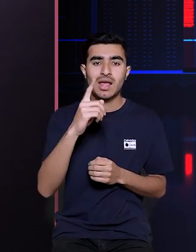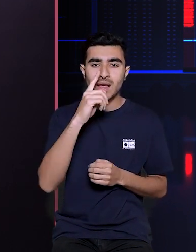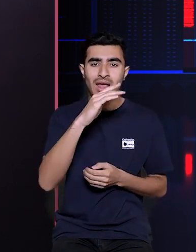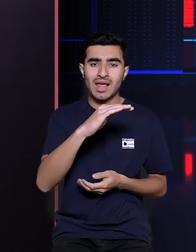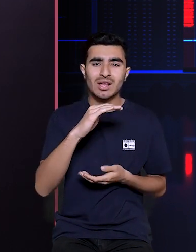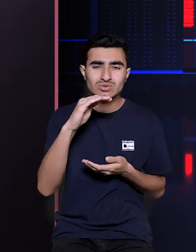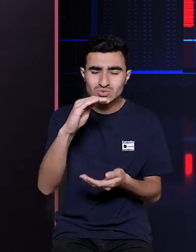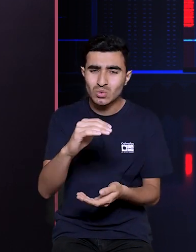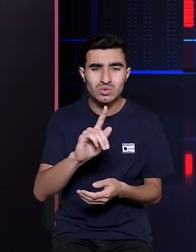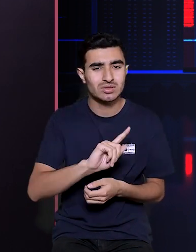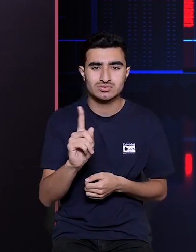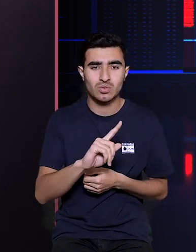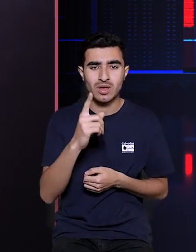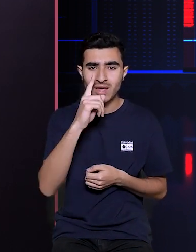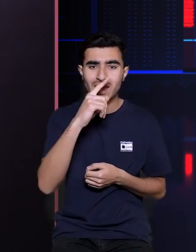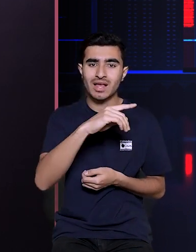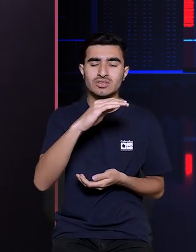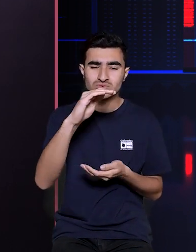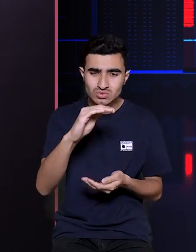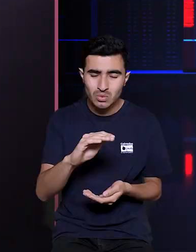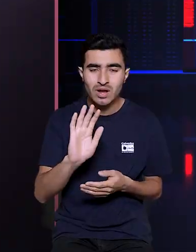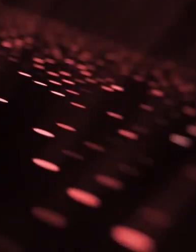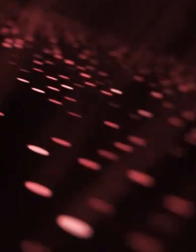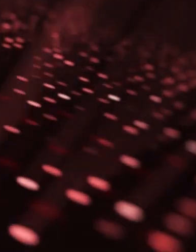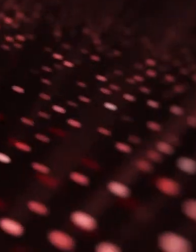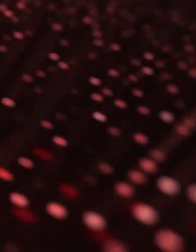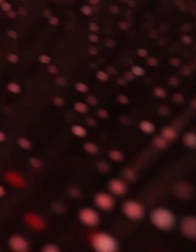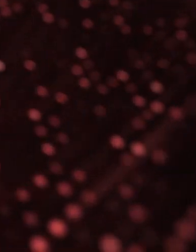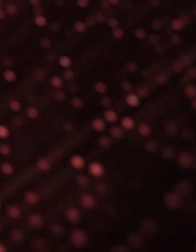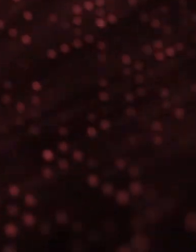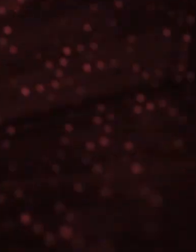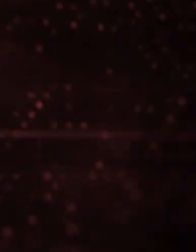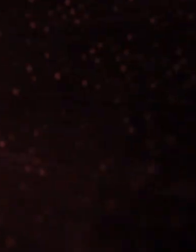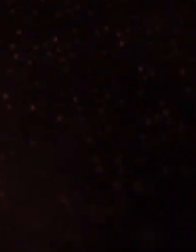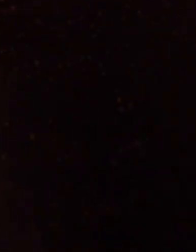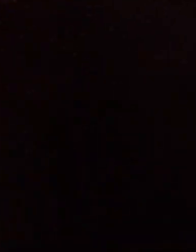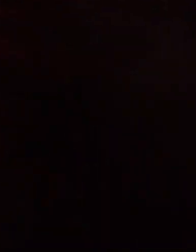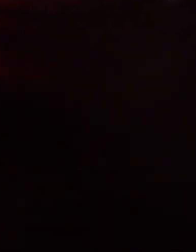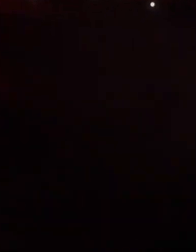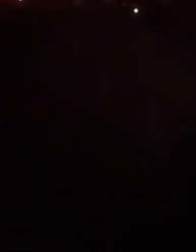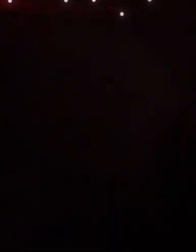ने नौरीन को झंझोड़ के रख दिया था।